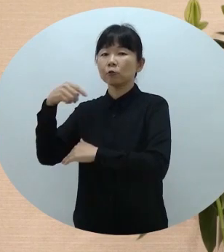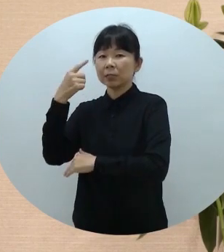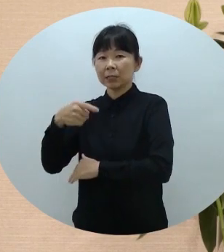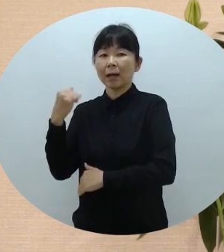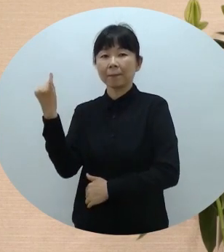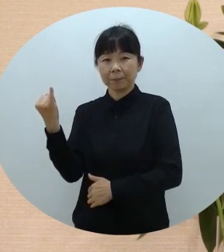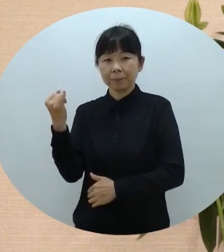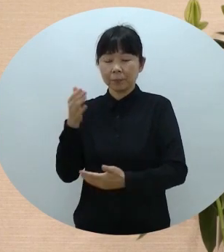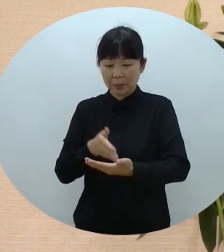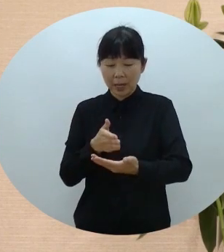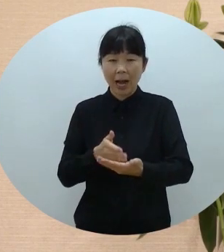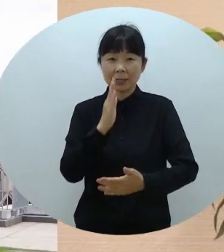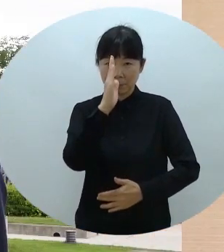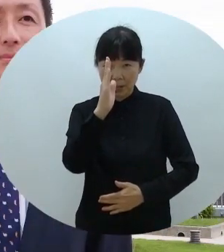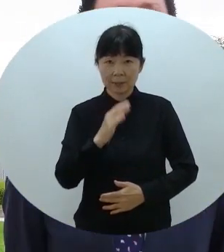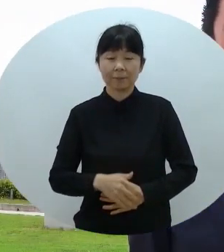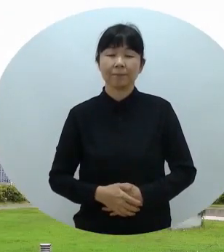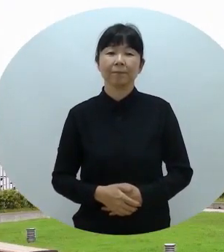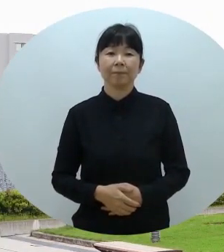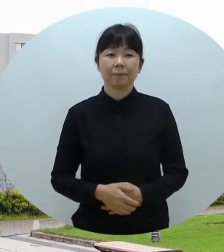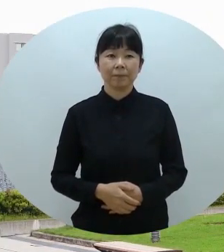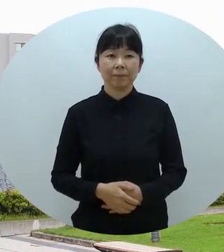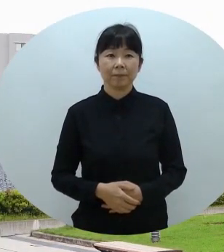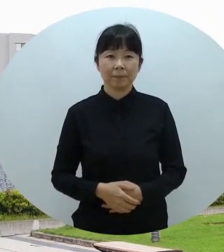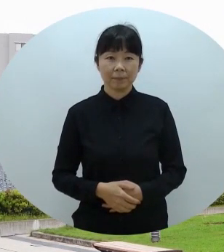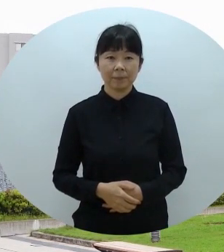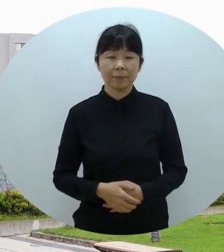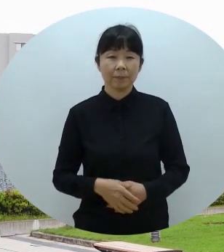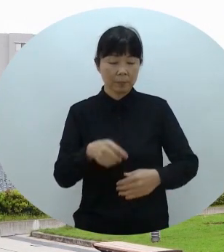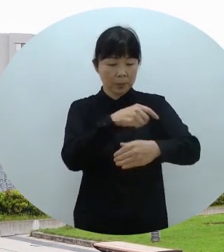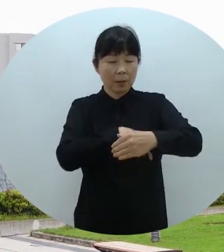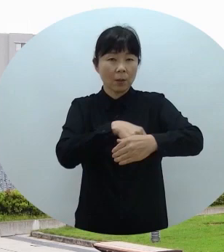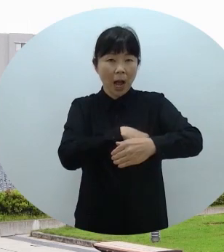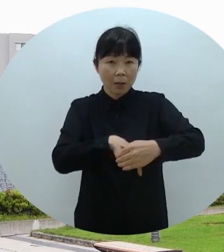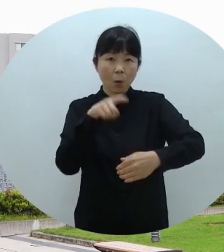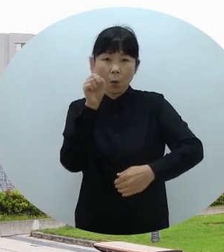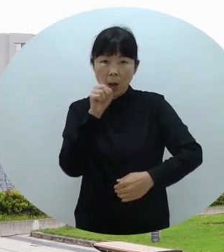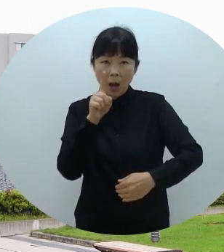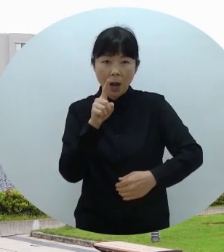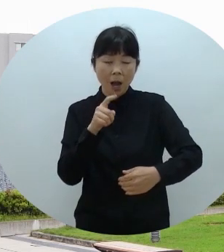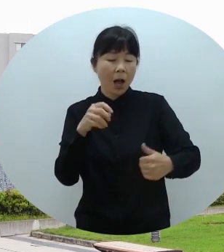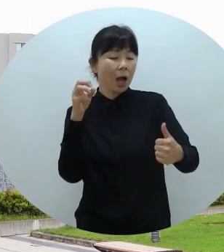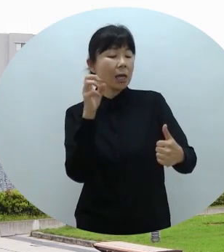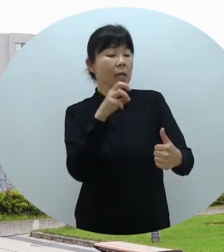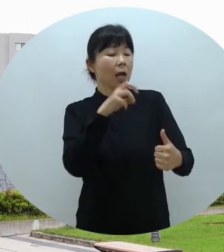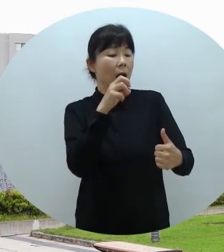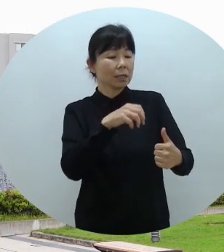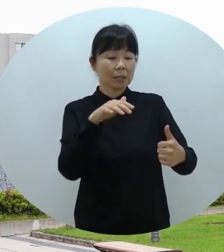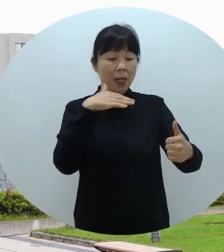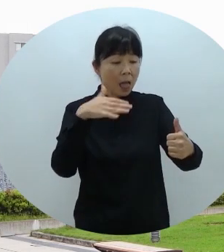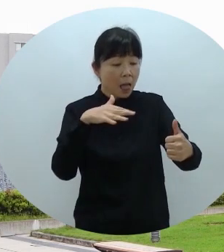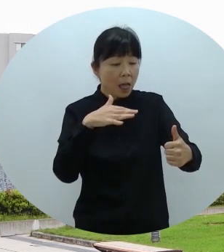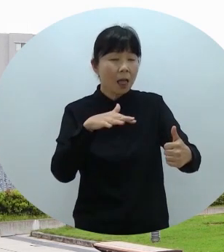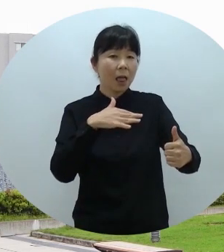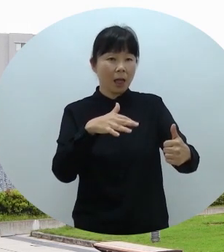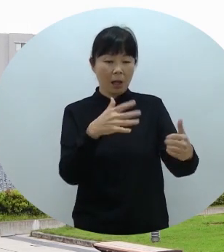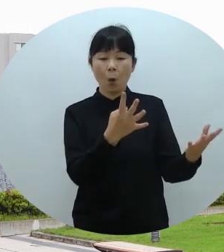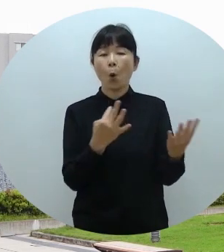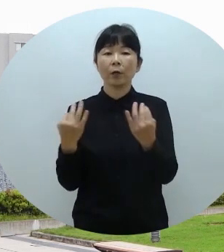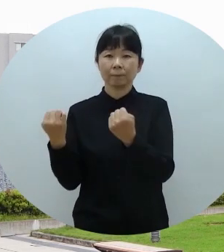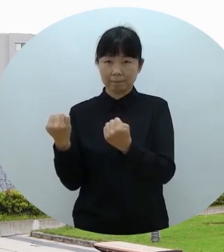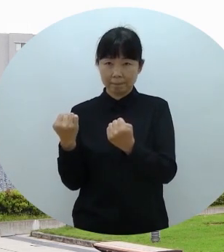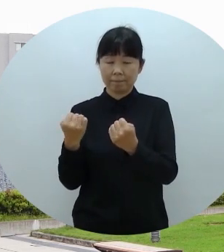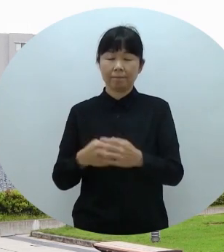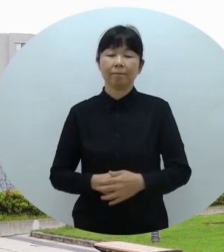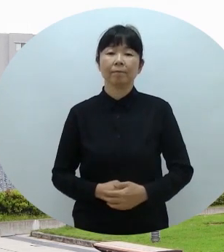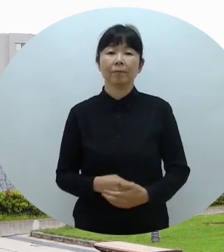出口さん、よろしくお願いします。 はい、いじめの内容は冷やかしやからかいなどが多